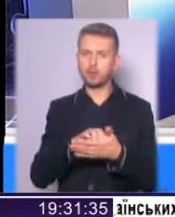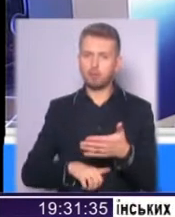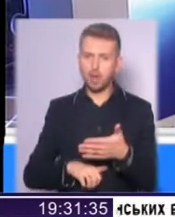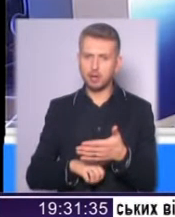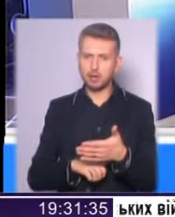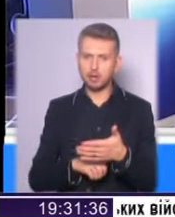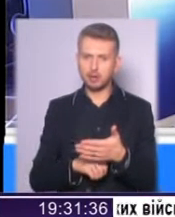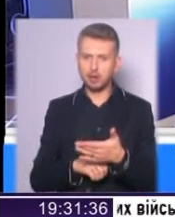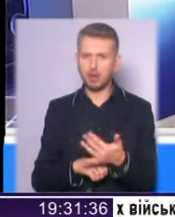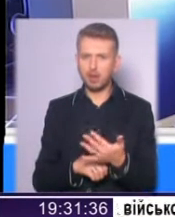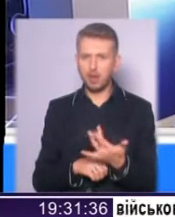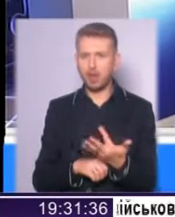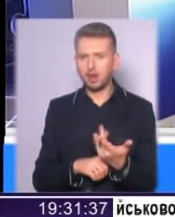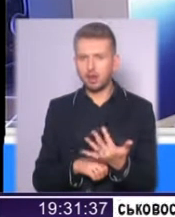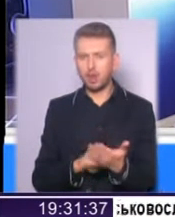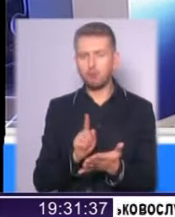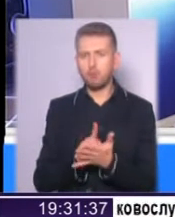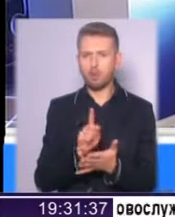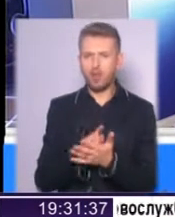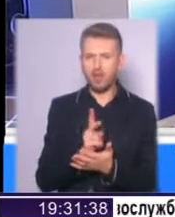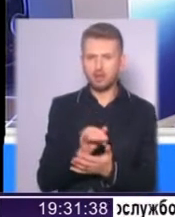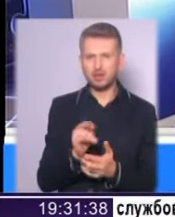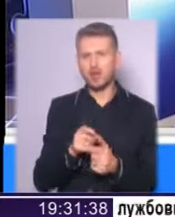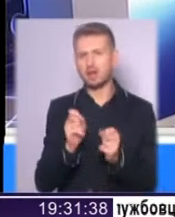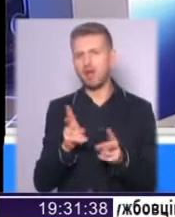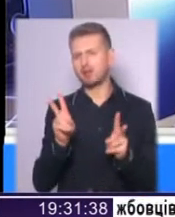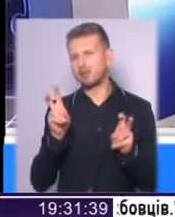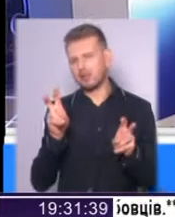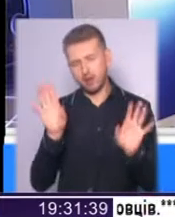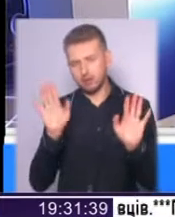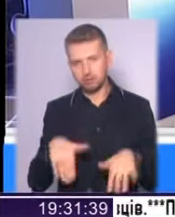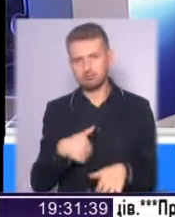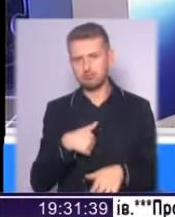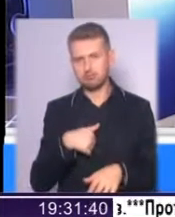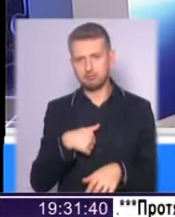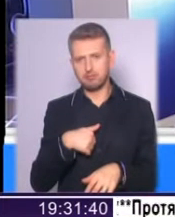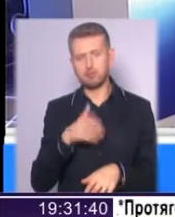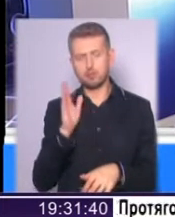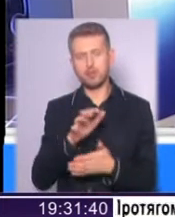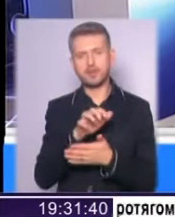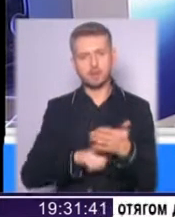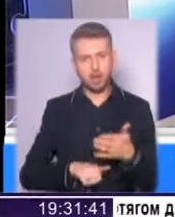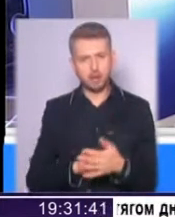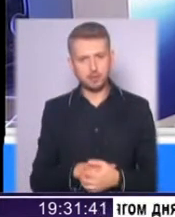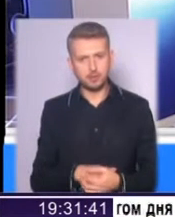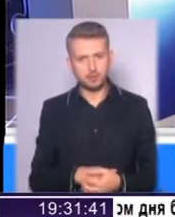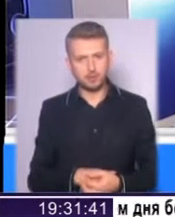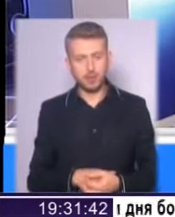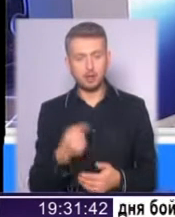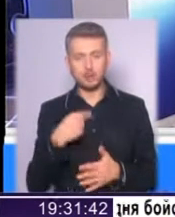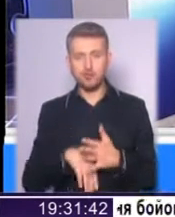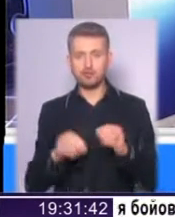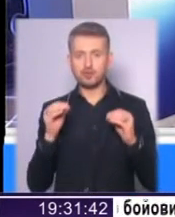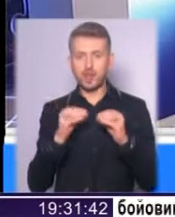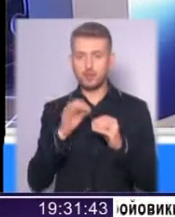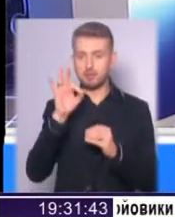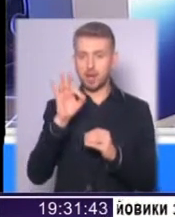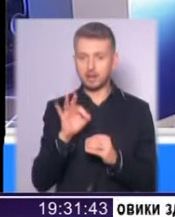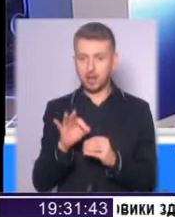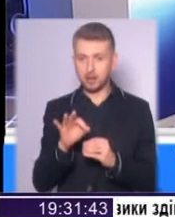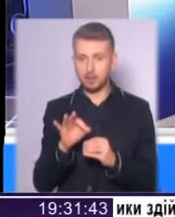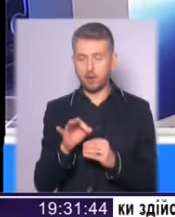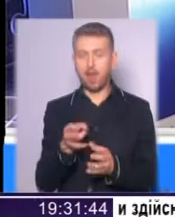пенсионный фонд. И получается так, он объясняет, что 90% пенсионеров, с